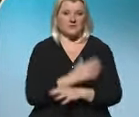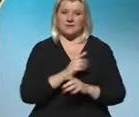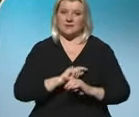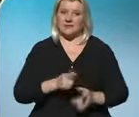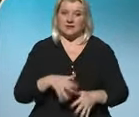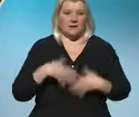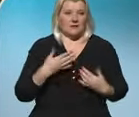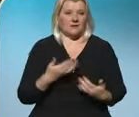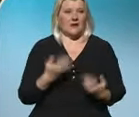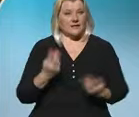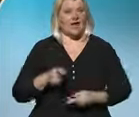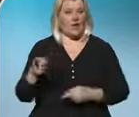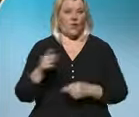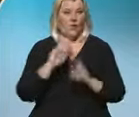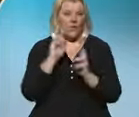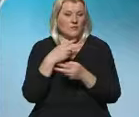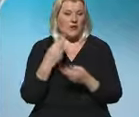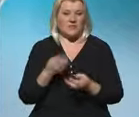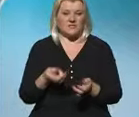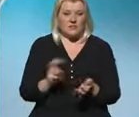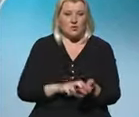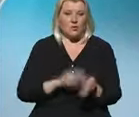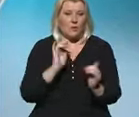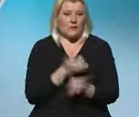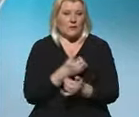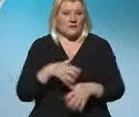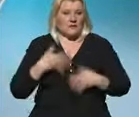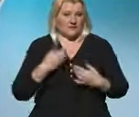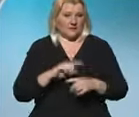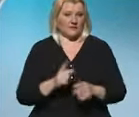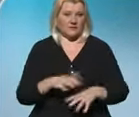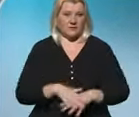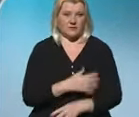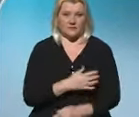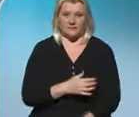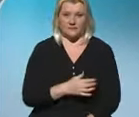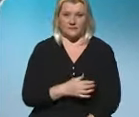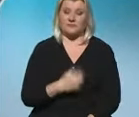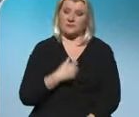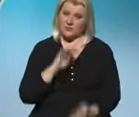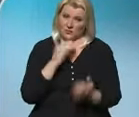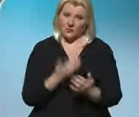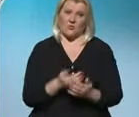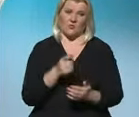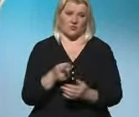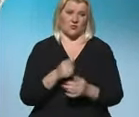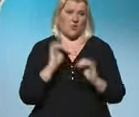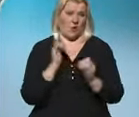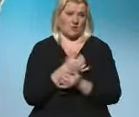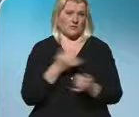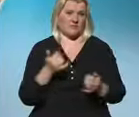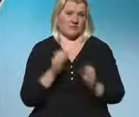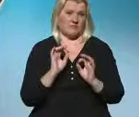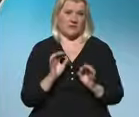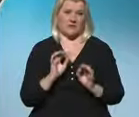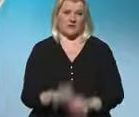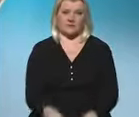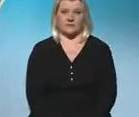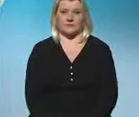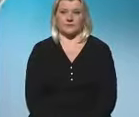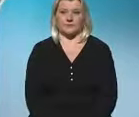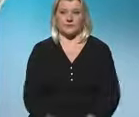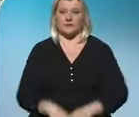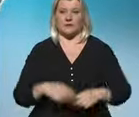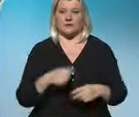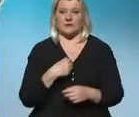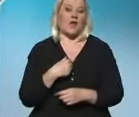jako umělci, kteří vystupujete. Určitě, ano, ten koncert byl nádherný, to všem doporučuji vidět. Každopádně ten dav je trošku, já třeba nesnáším